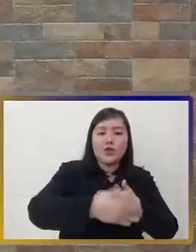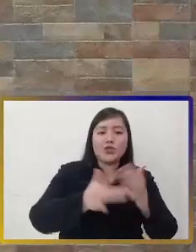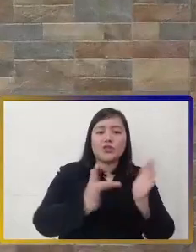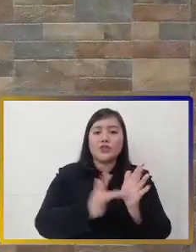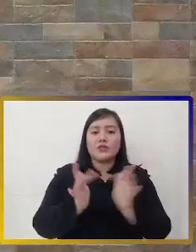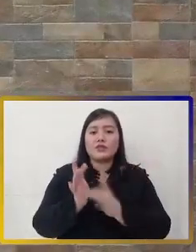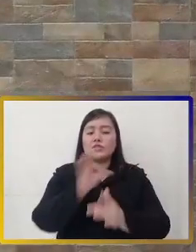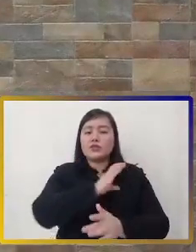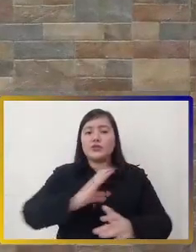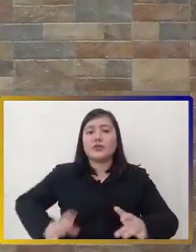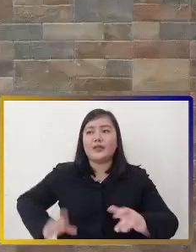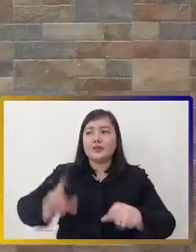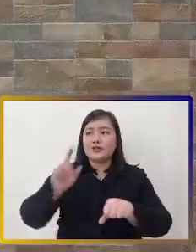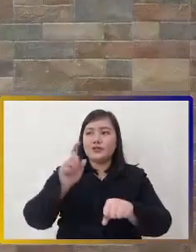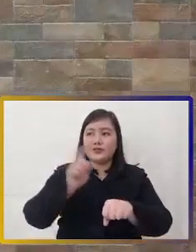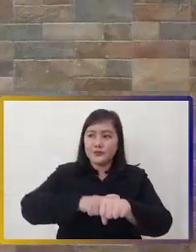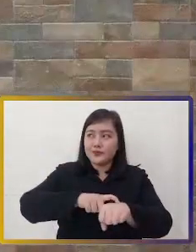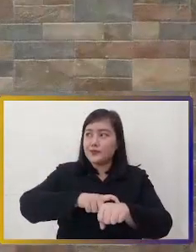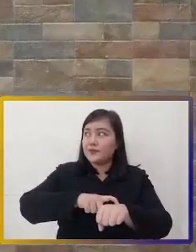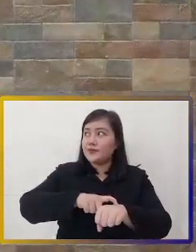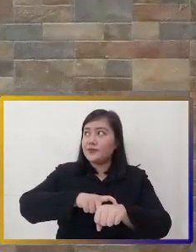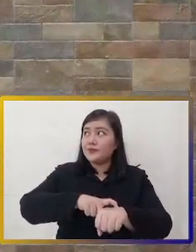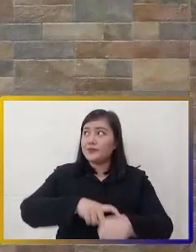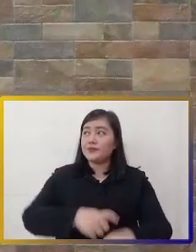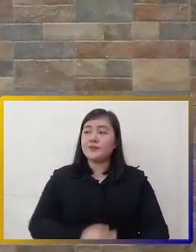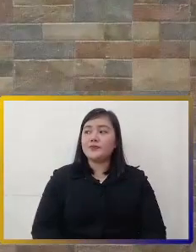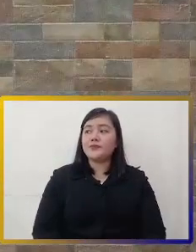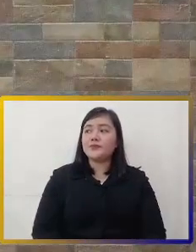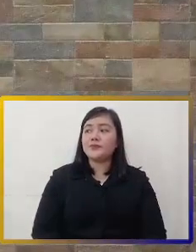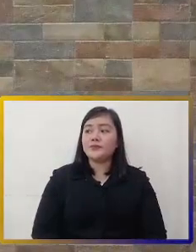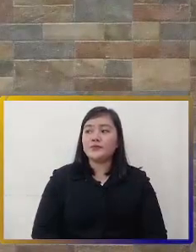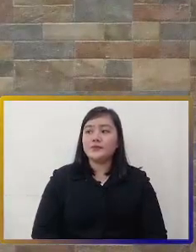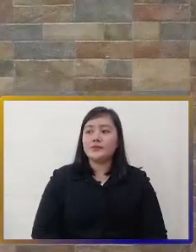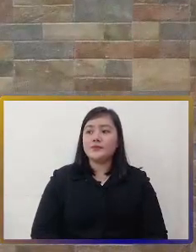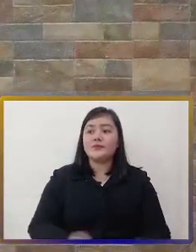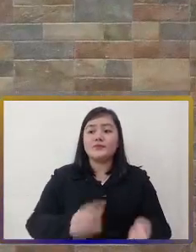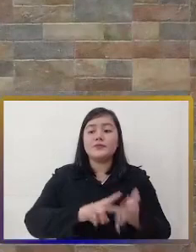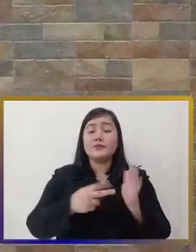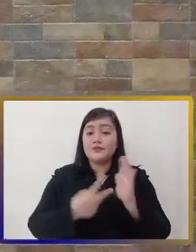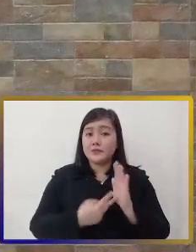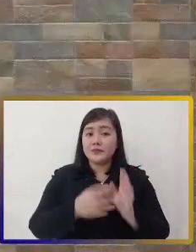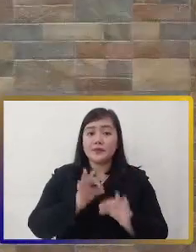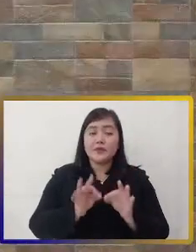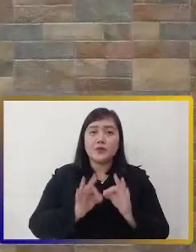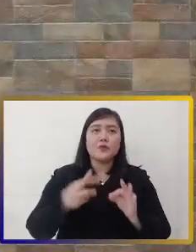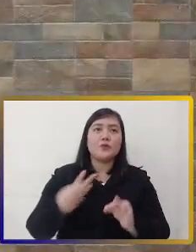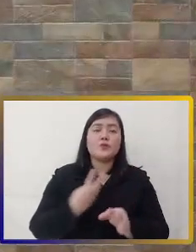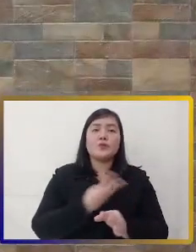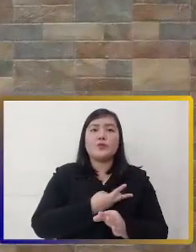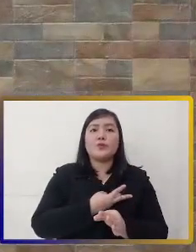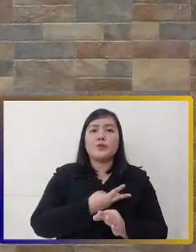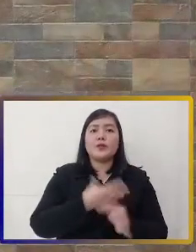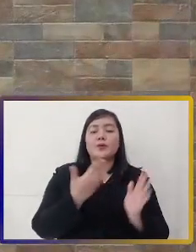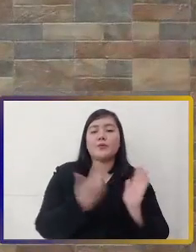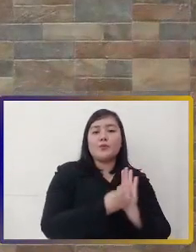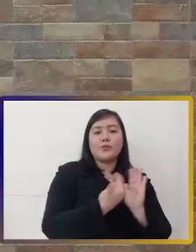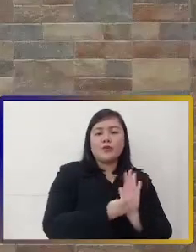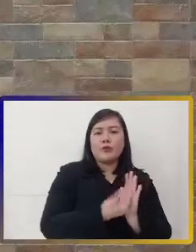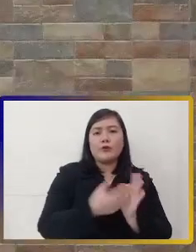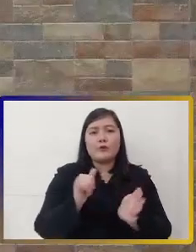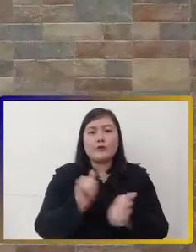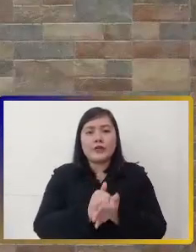Jesucristo. So, ibig sabihin lang nito mga kapatid, pag napatunayan natin that their